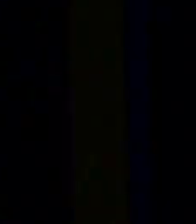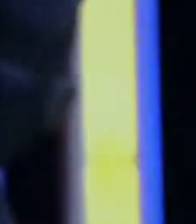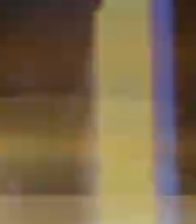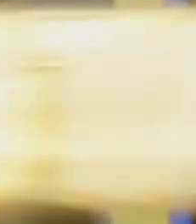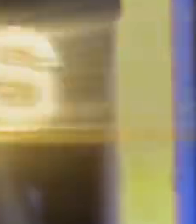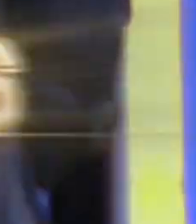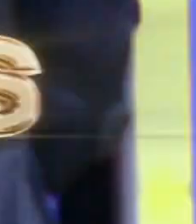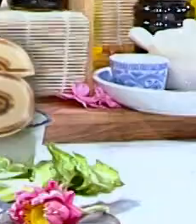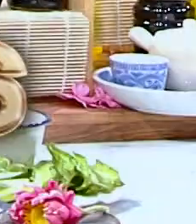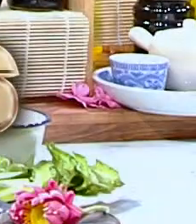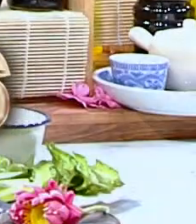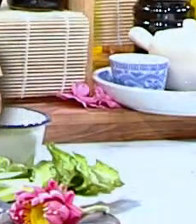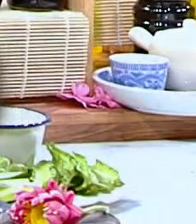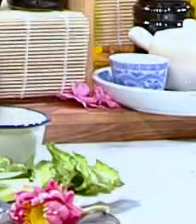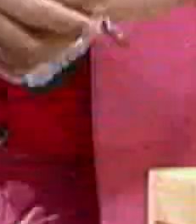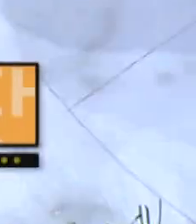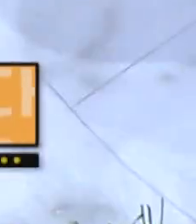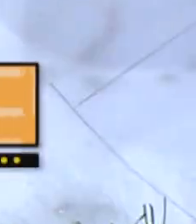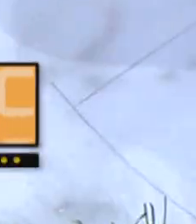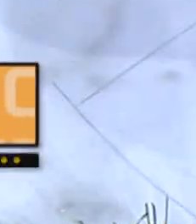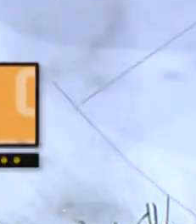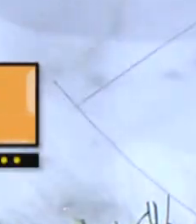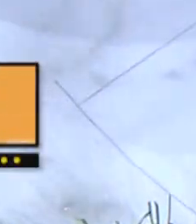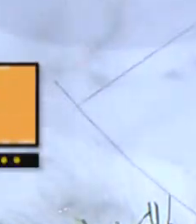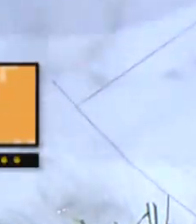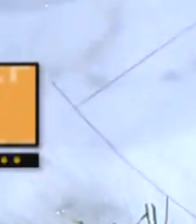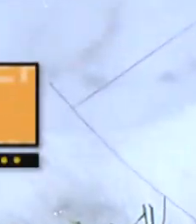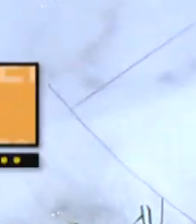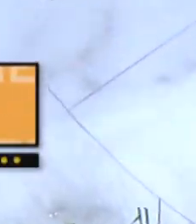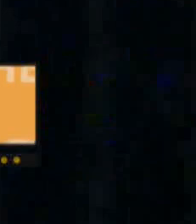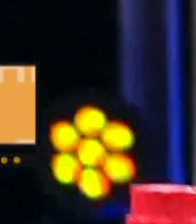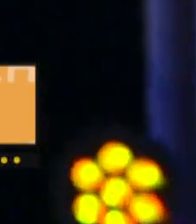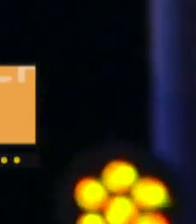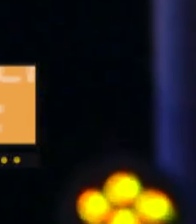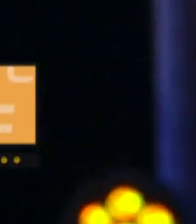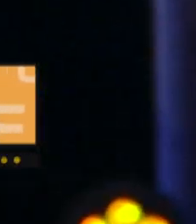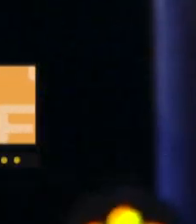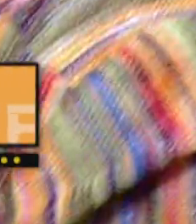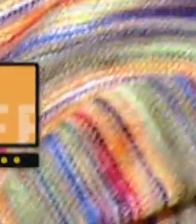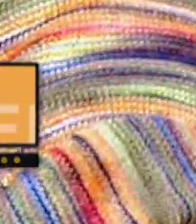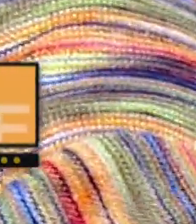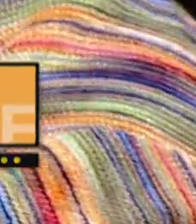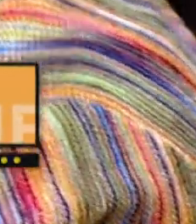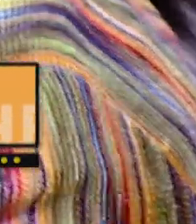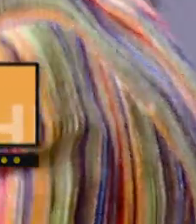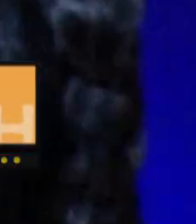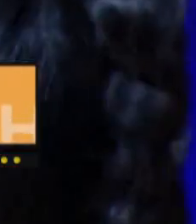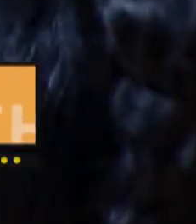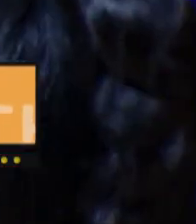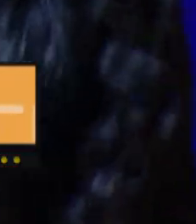น่ๆและรอบรู้เรื่องอาหาร น้ำพริกไข่ต้มค่ะ น้ำพริกไข่ต้ม น้ำตาล